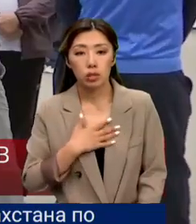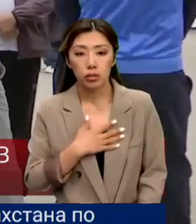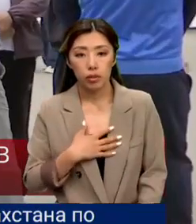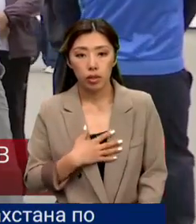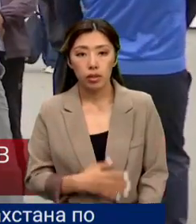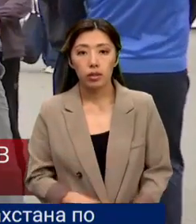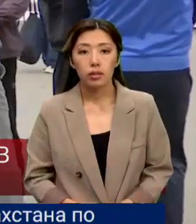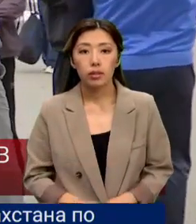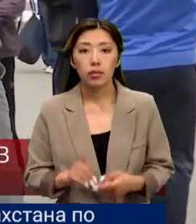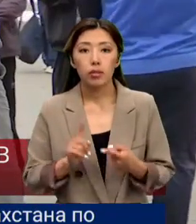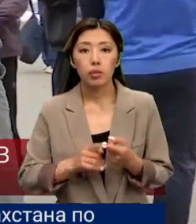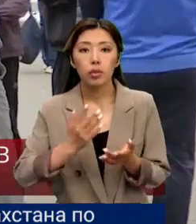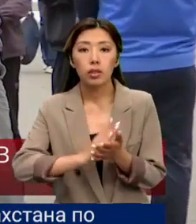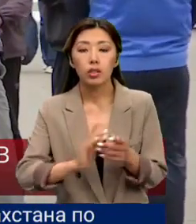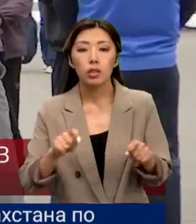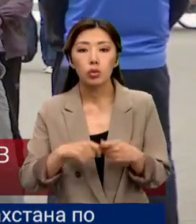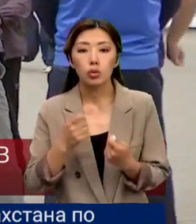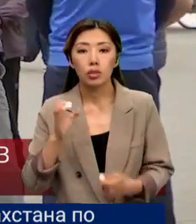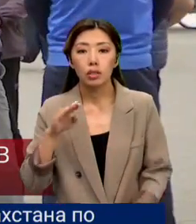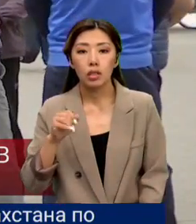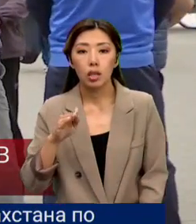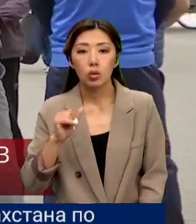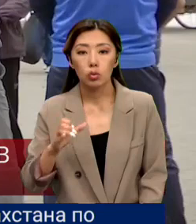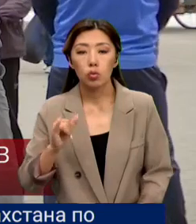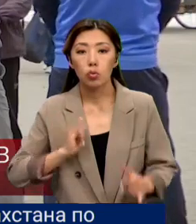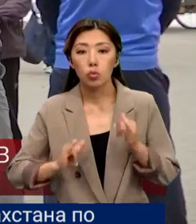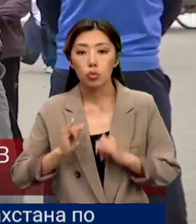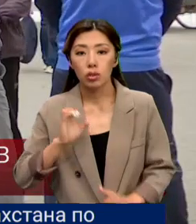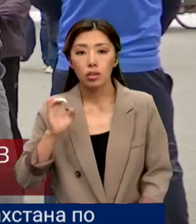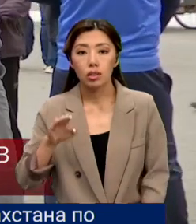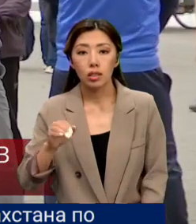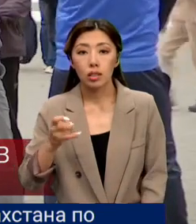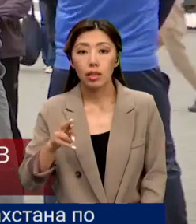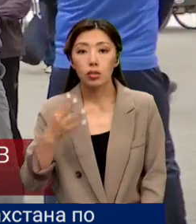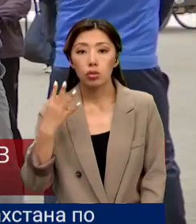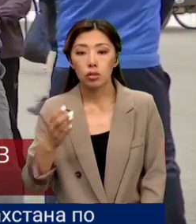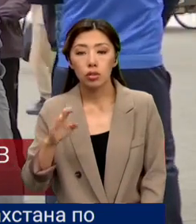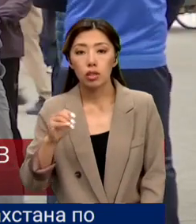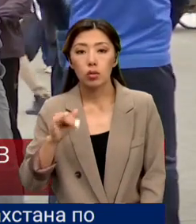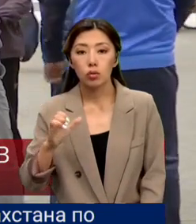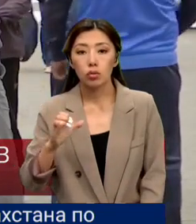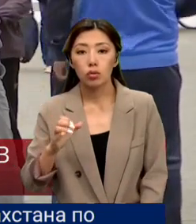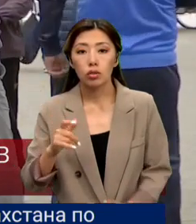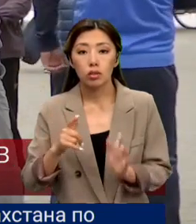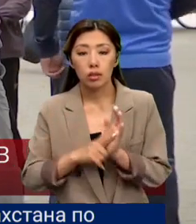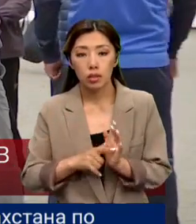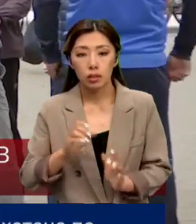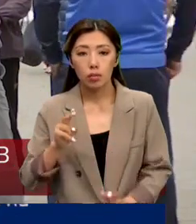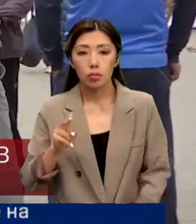Во-первых, нарушен статус педагога, статья 4, статус педагога, статья 7, пункт 4.